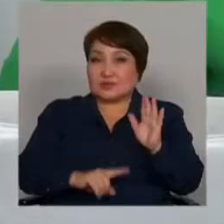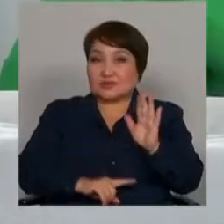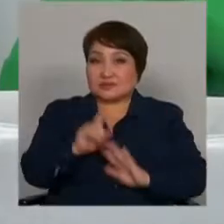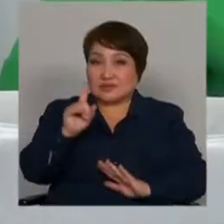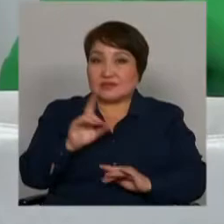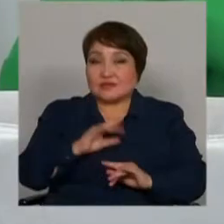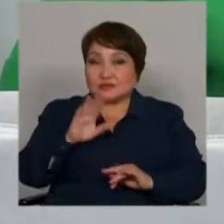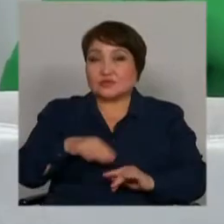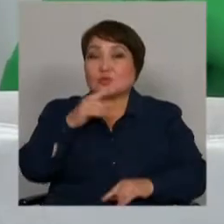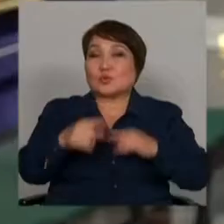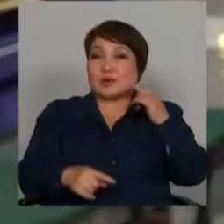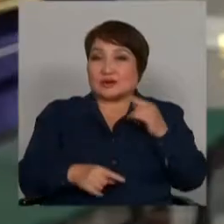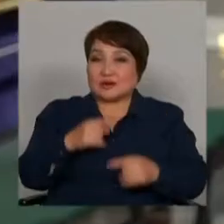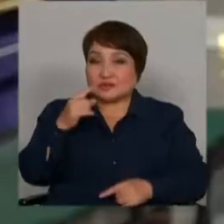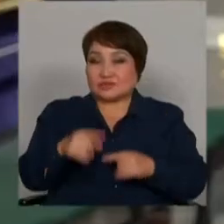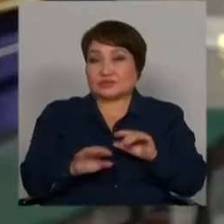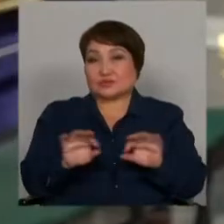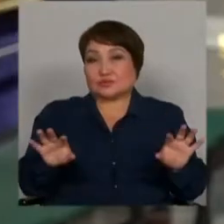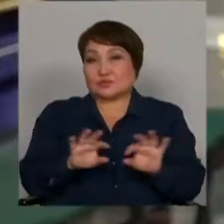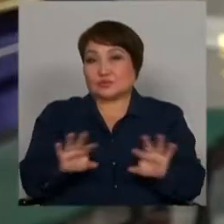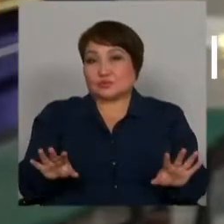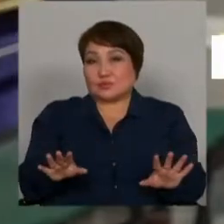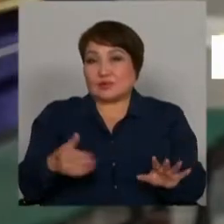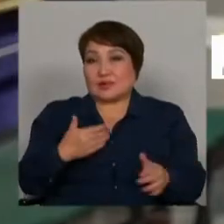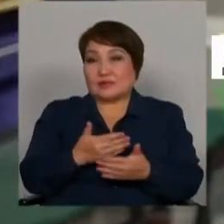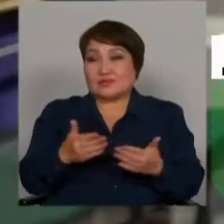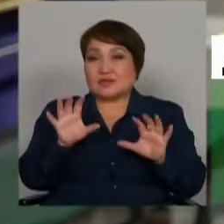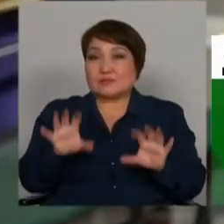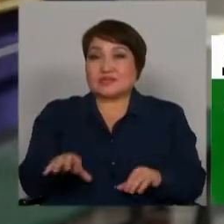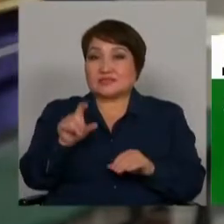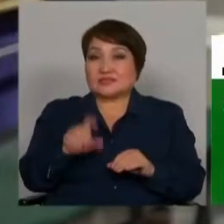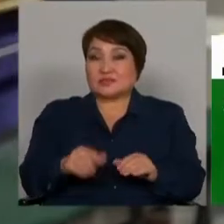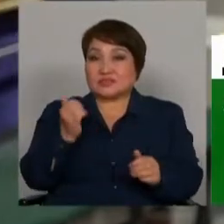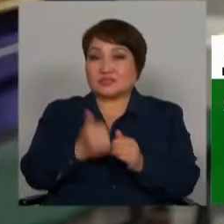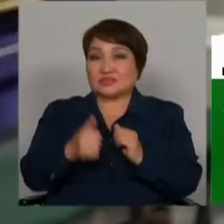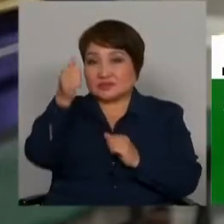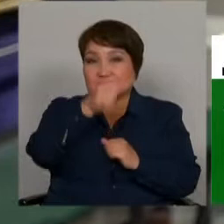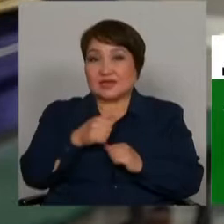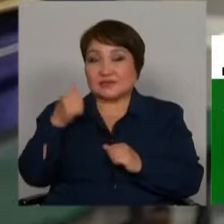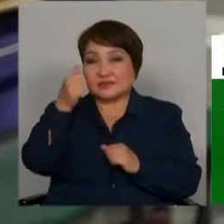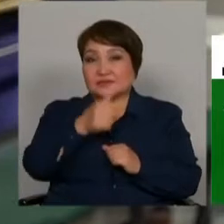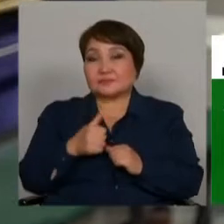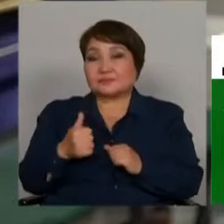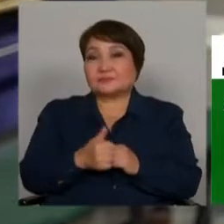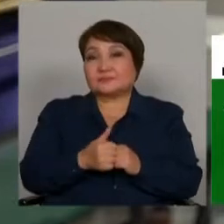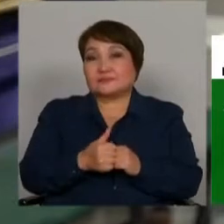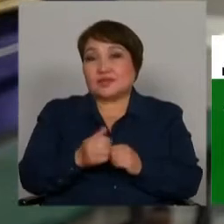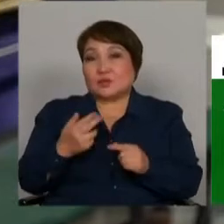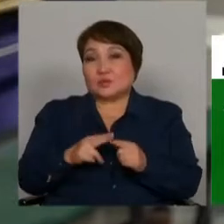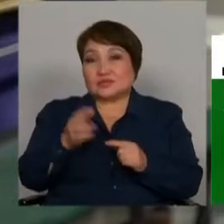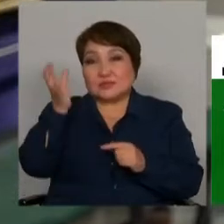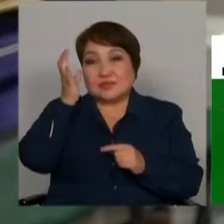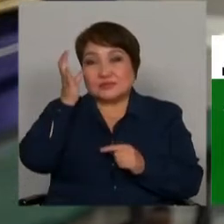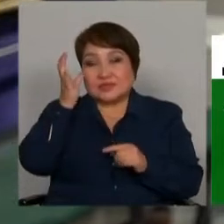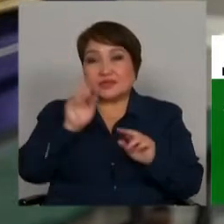ұрпаққа жеткізу. Біздің президентіміз жыл сайын осы білімге арнайы